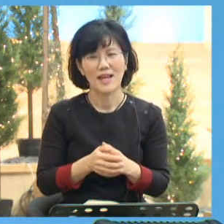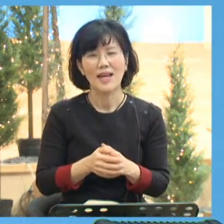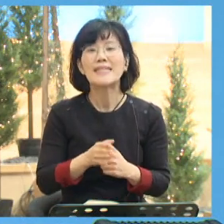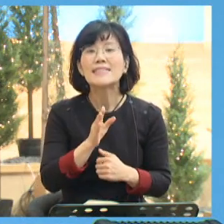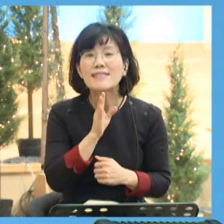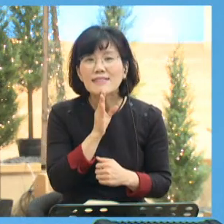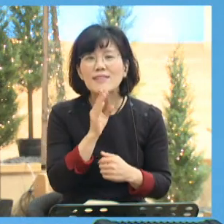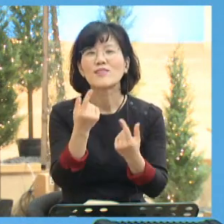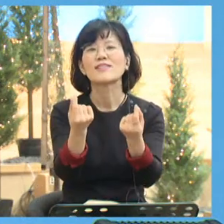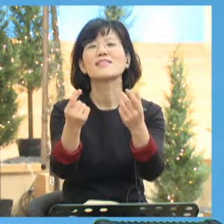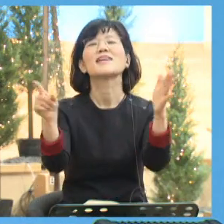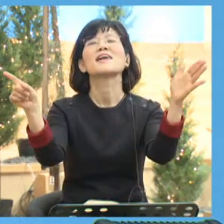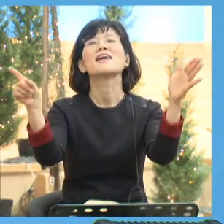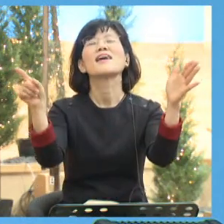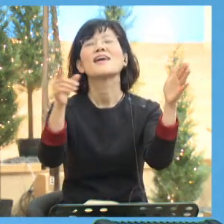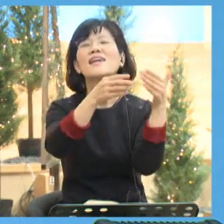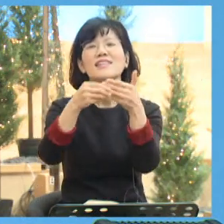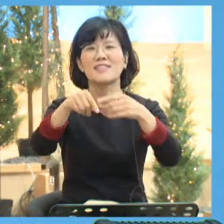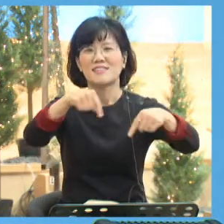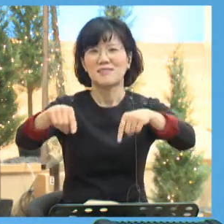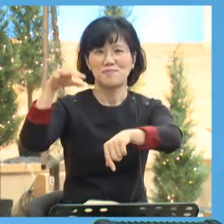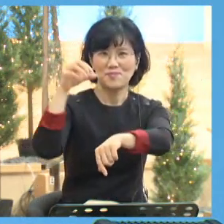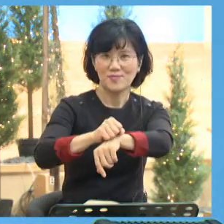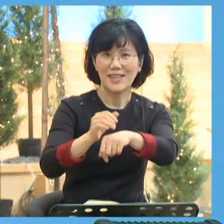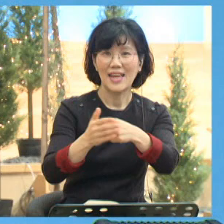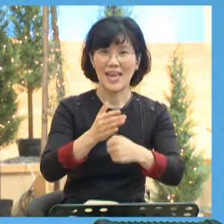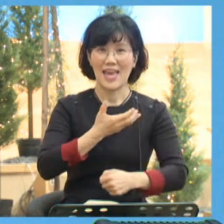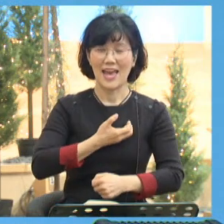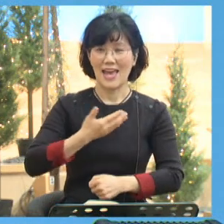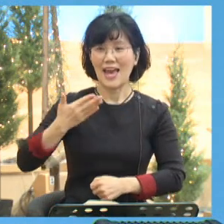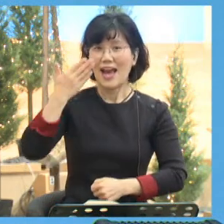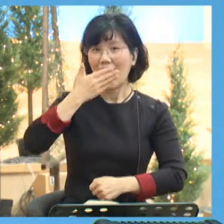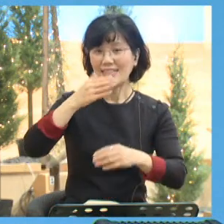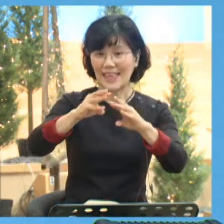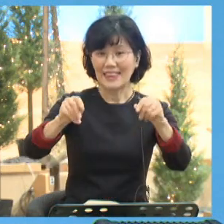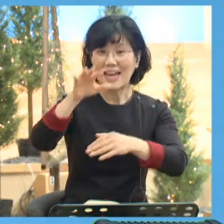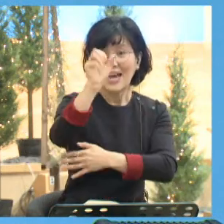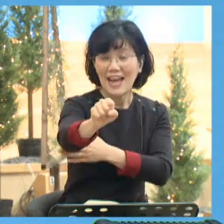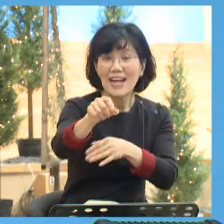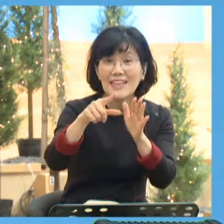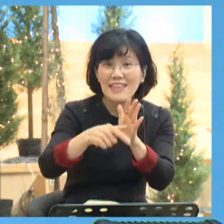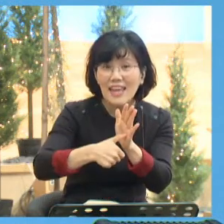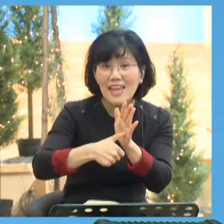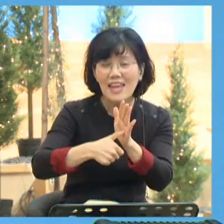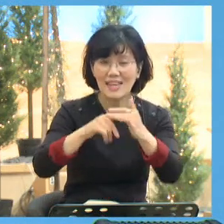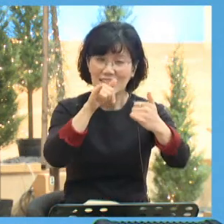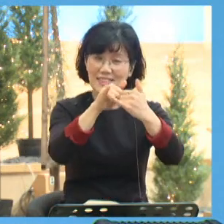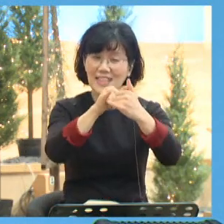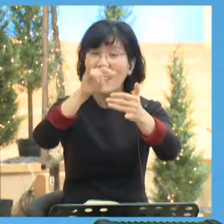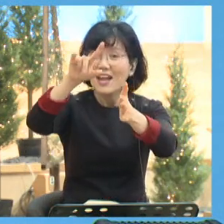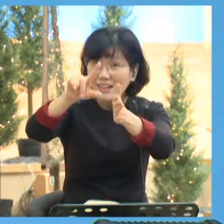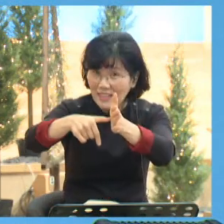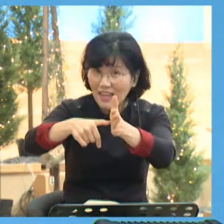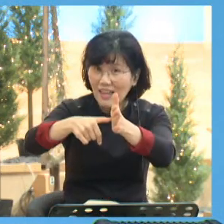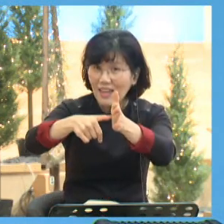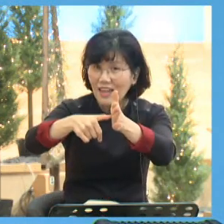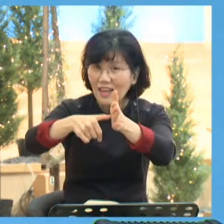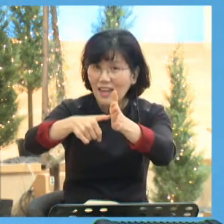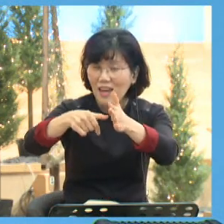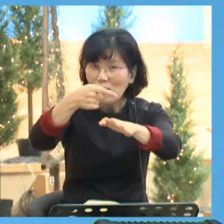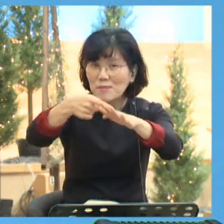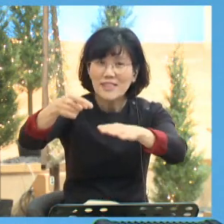실제로 그렇게 믿어 10을 발리 하기도 하고 나온 나라 가나안에 입성할 때 말이에요 가 나 너 그 전쟁 치룰 때